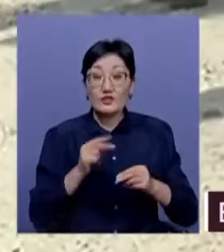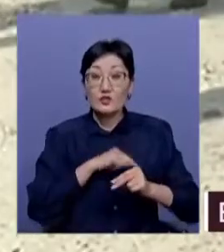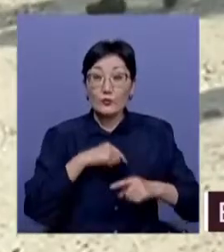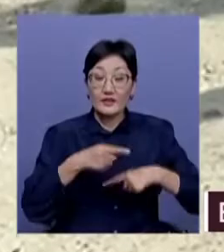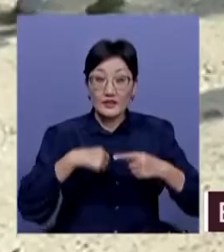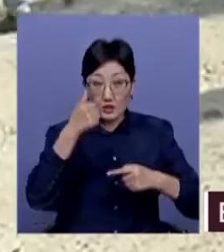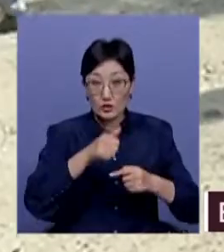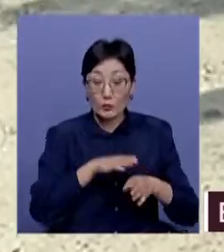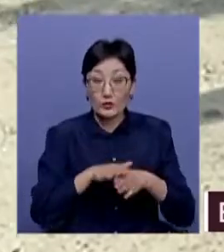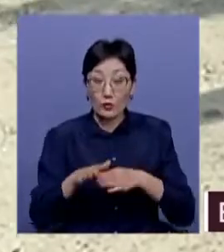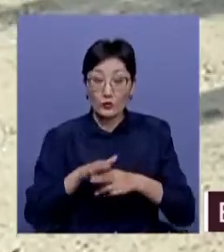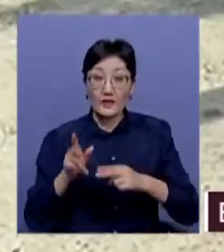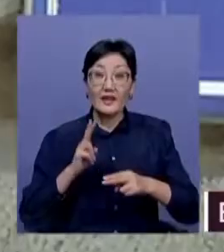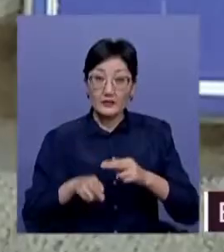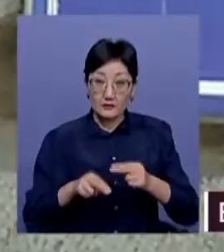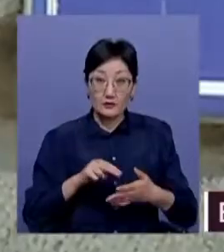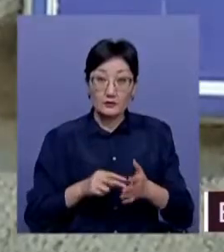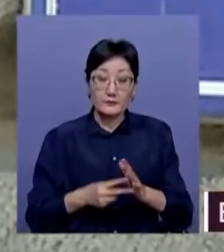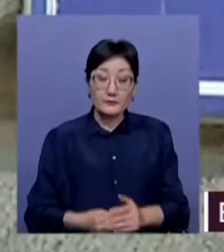келесі жылы толығымен аяқталады.